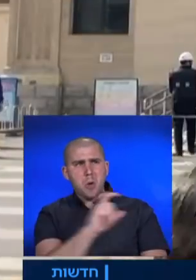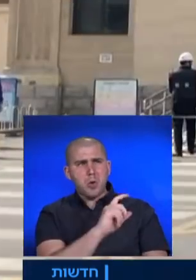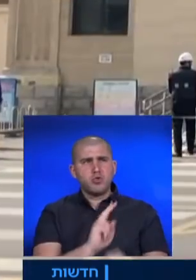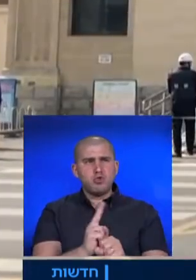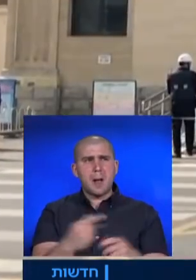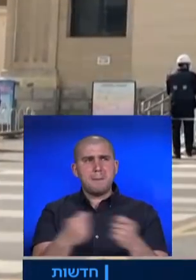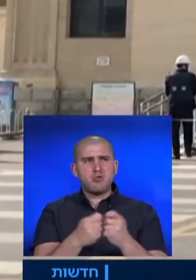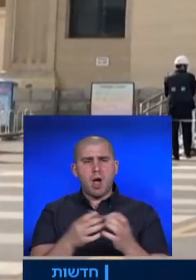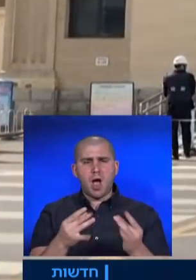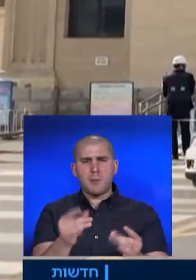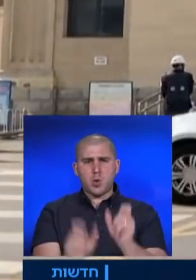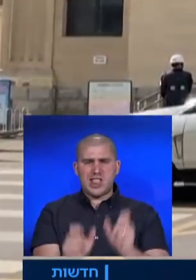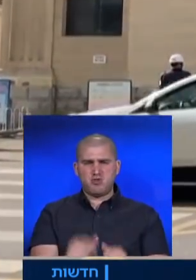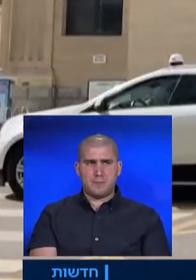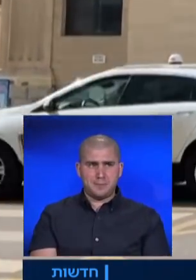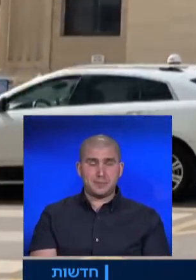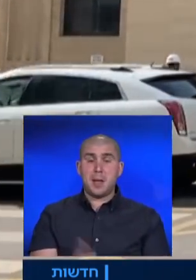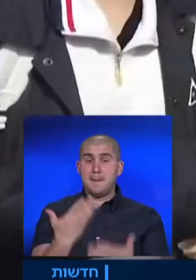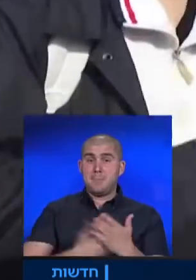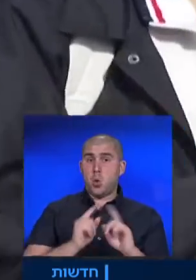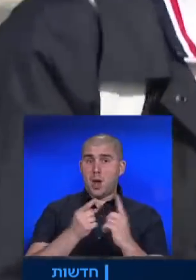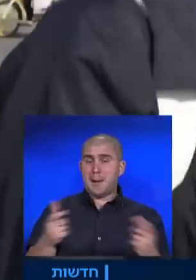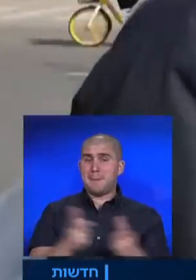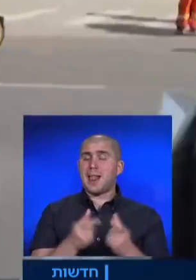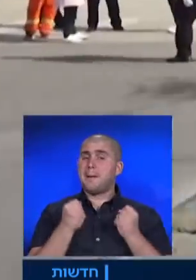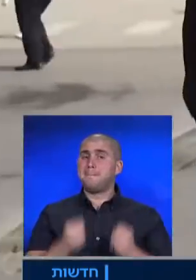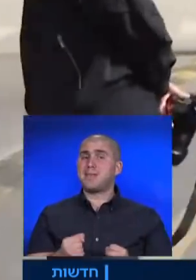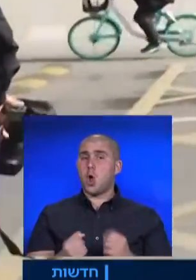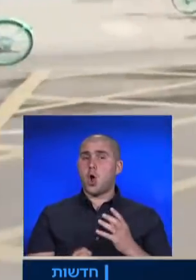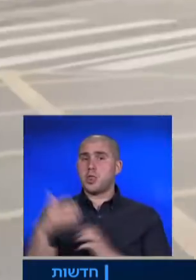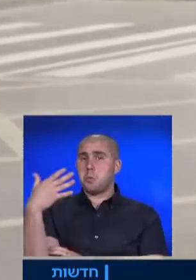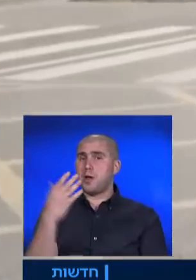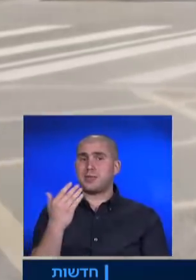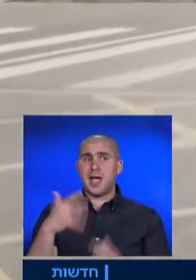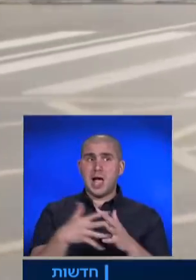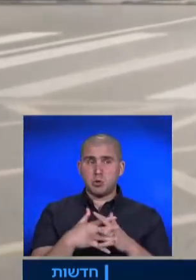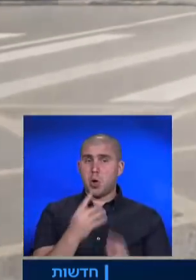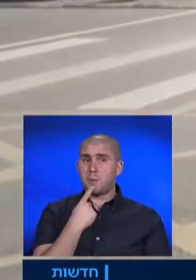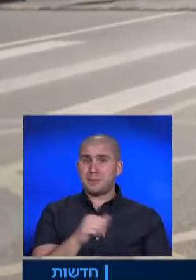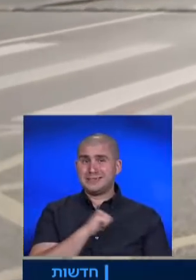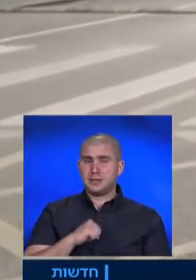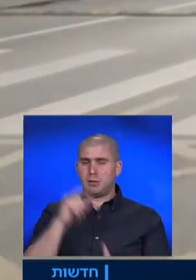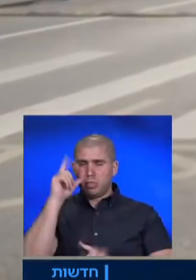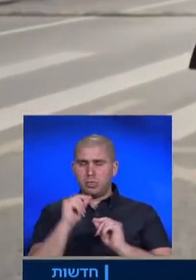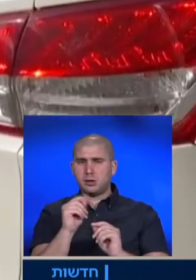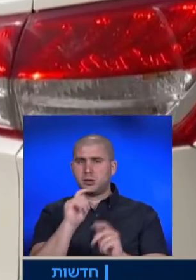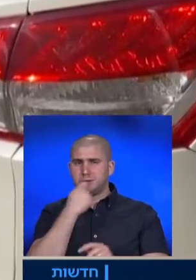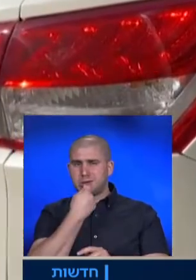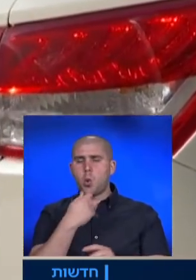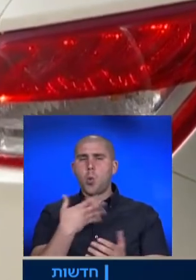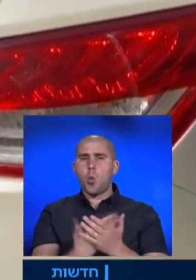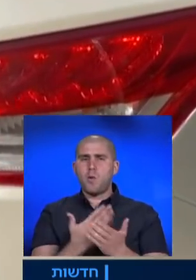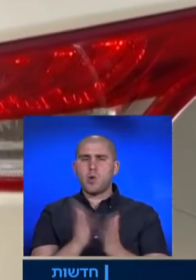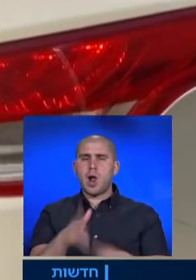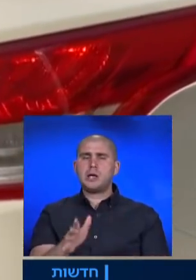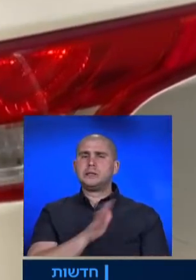transition. בדוח אחר של המחלקה לביטחון המולדת של ארצות הברית, נטען כי הסינים הסתירו במכוון עובדות על עוצמת הסכנה של הנגיף